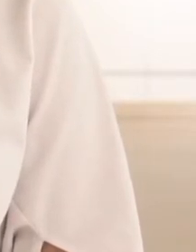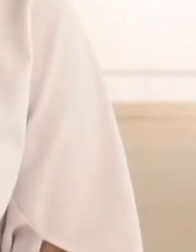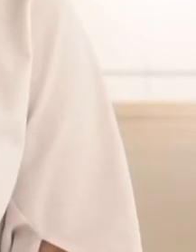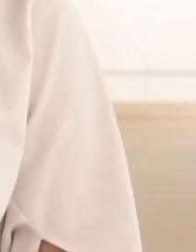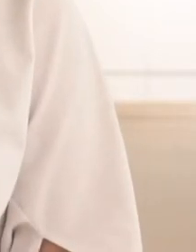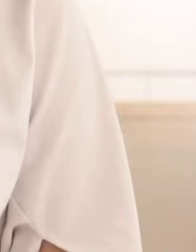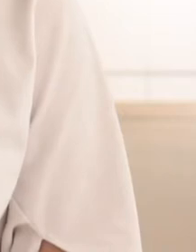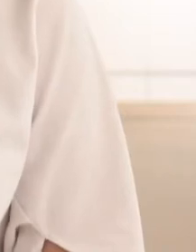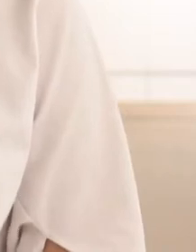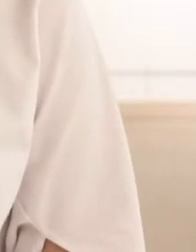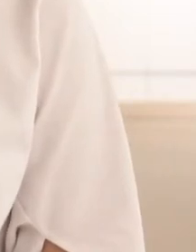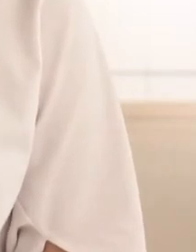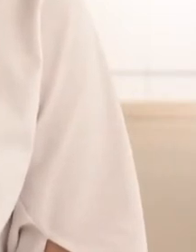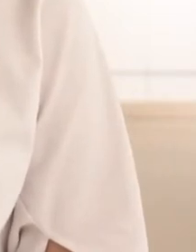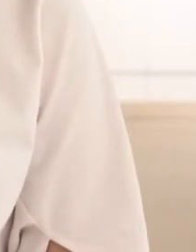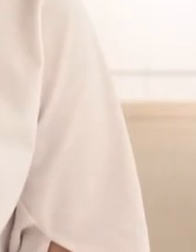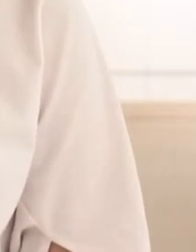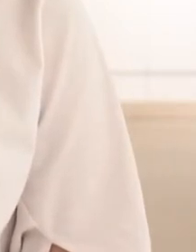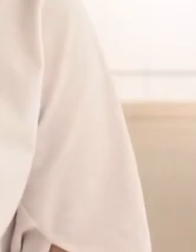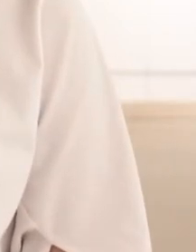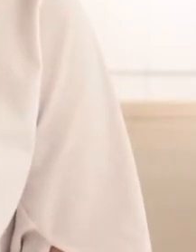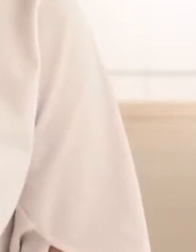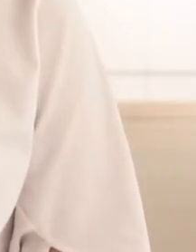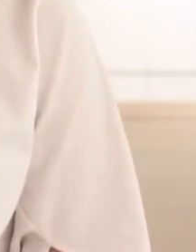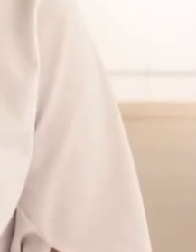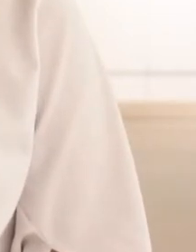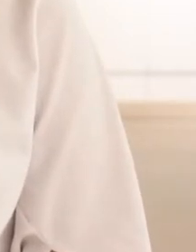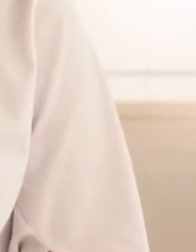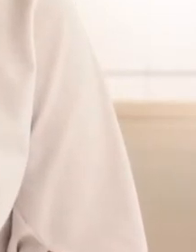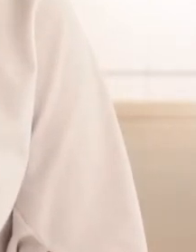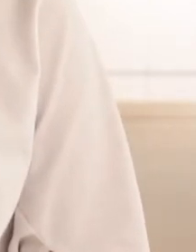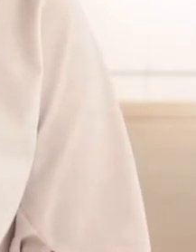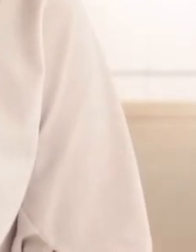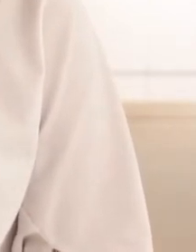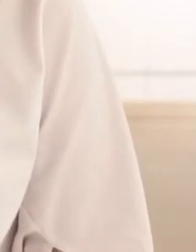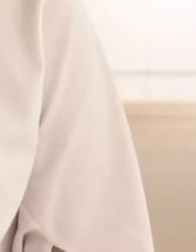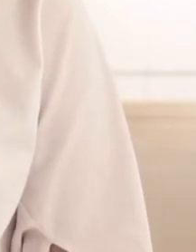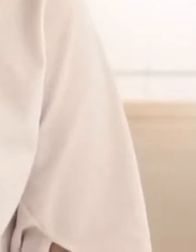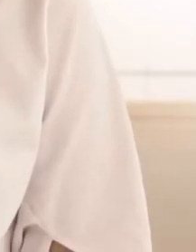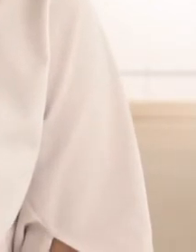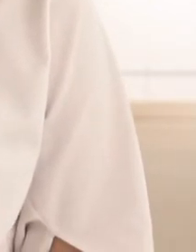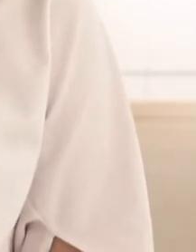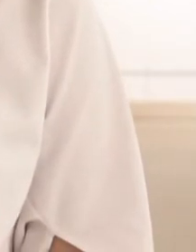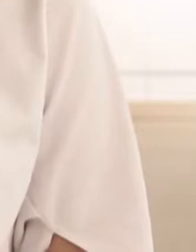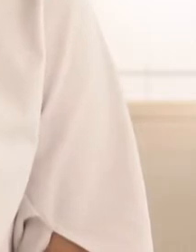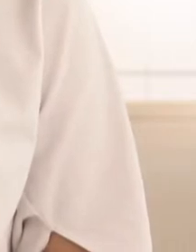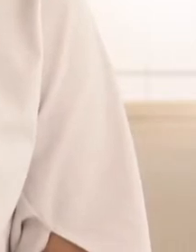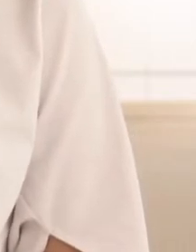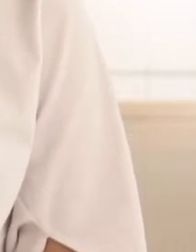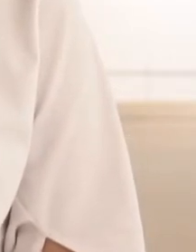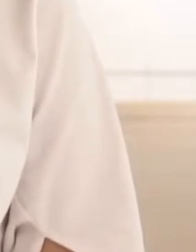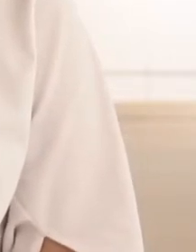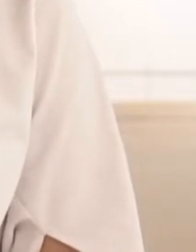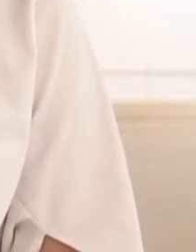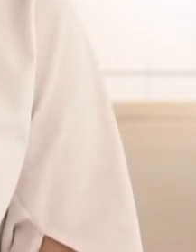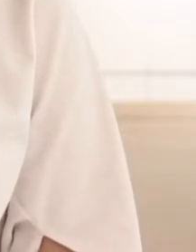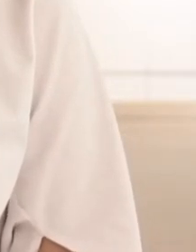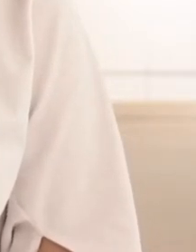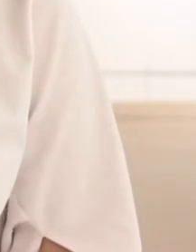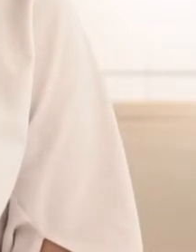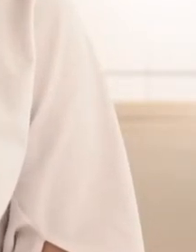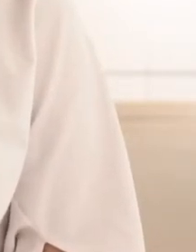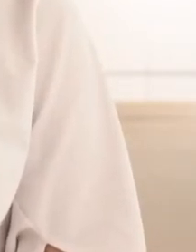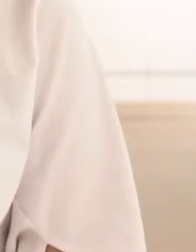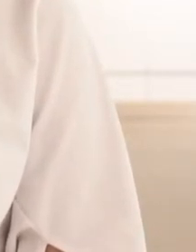잘 챙겨 관람하면 보람있고 풍성한 여름방학이 될 수 있습니다. 아이와 함께 볼 만한 강서구